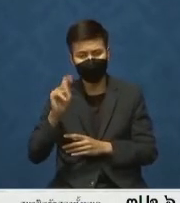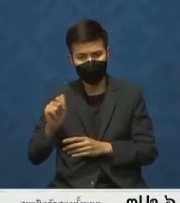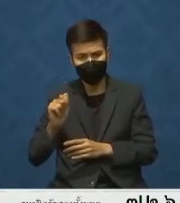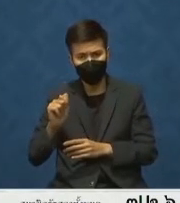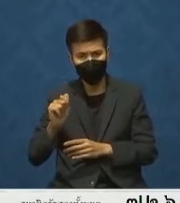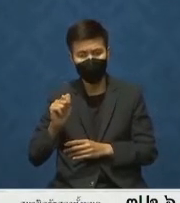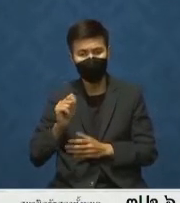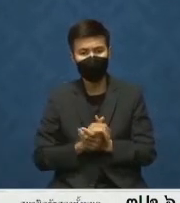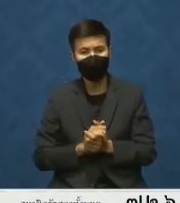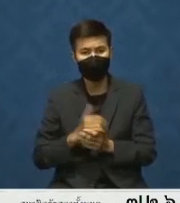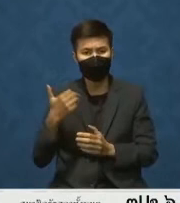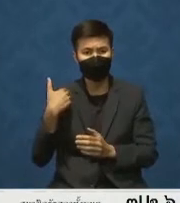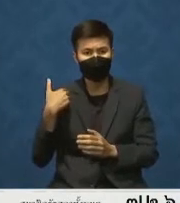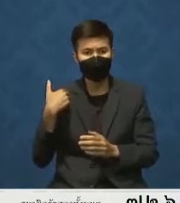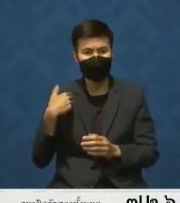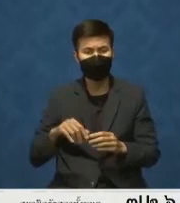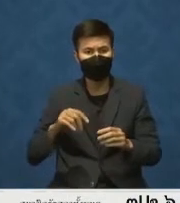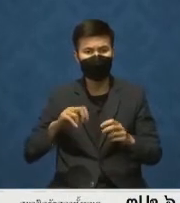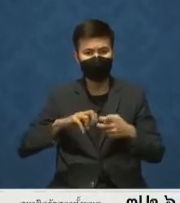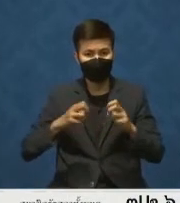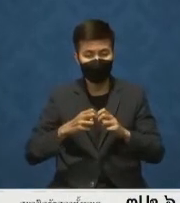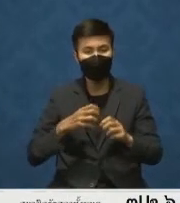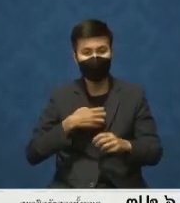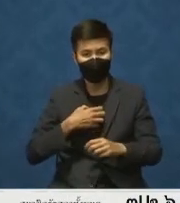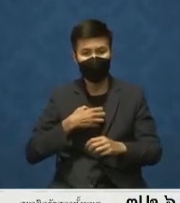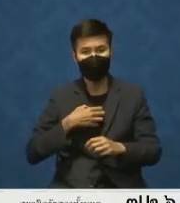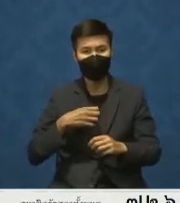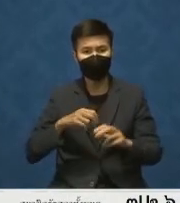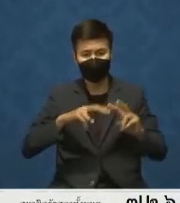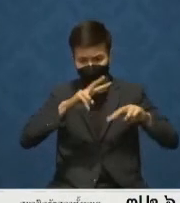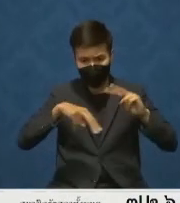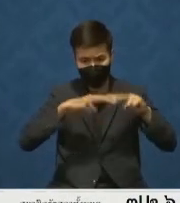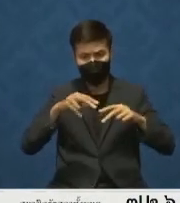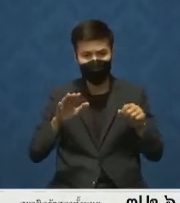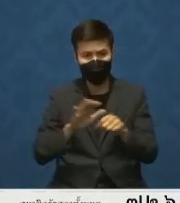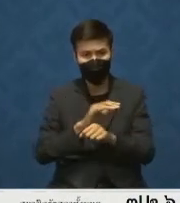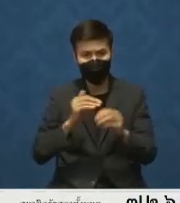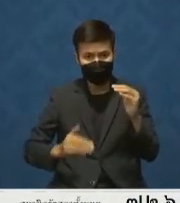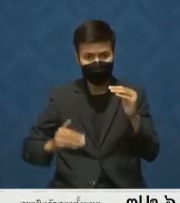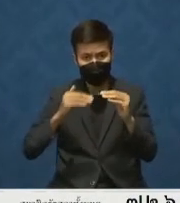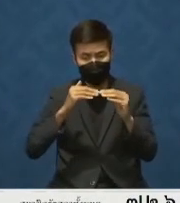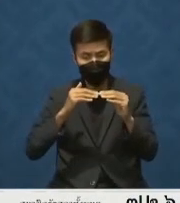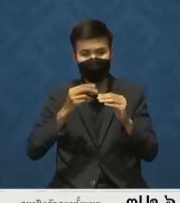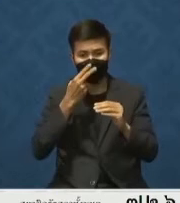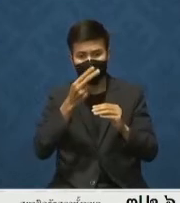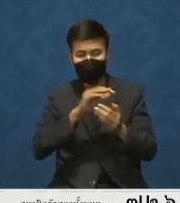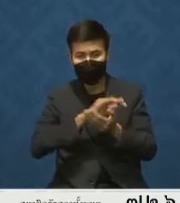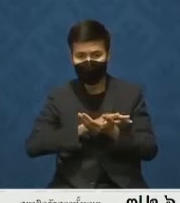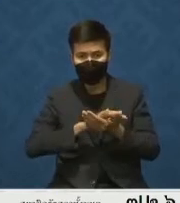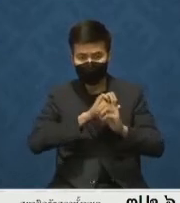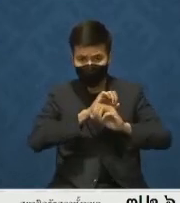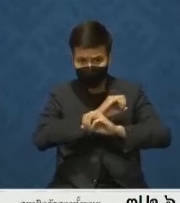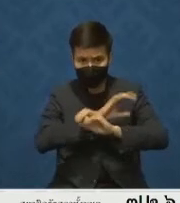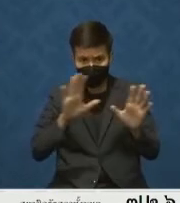ี่เต็ไปได้ข้อกังขาเรามีความรอบขอบขึ้น ในเรื่องของประสิทธภาพและความปล่งใสในส่วของมาตาที่